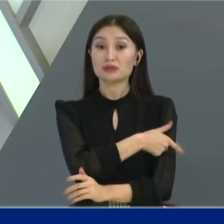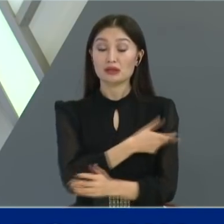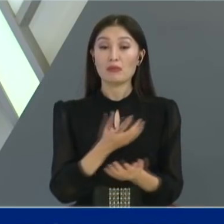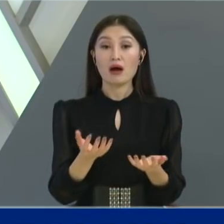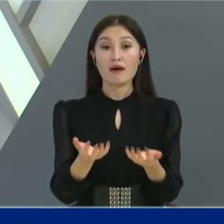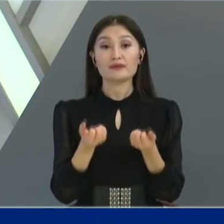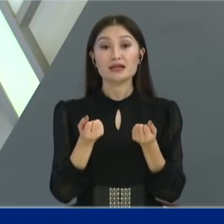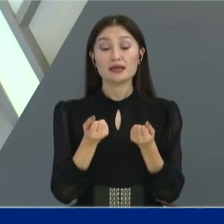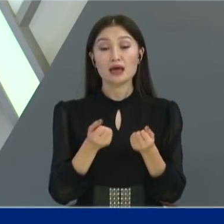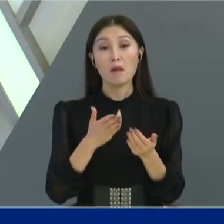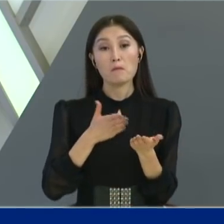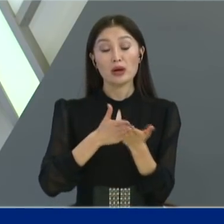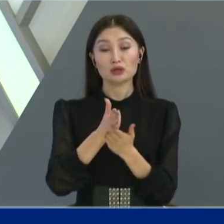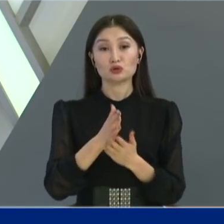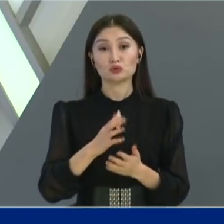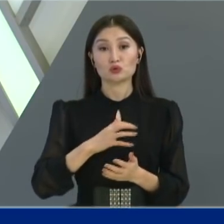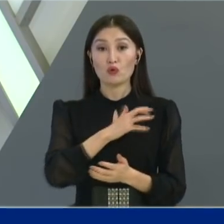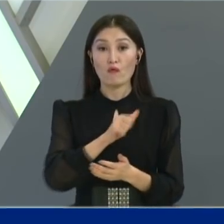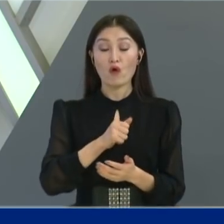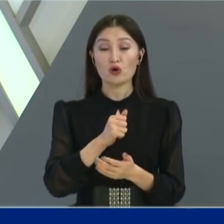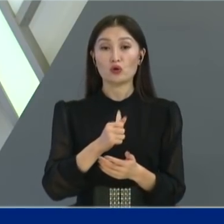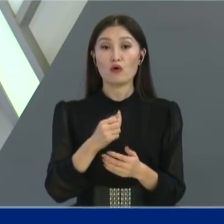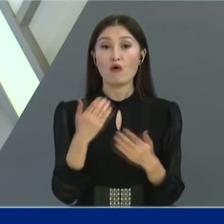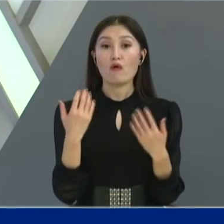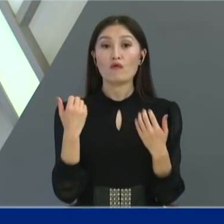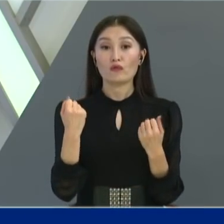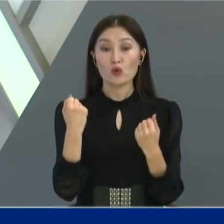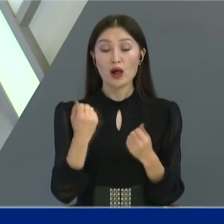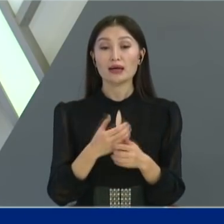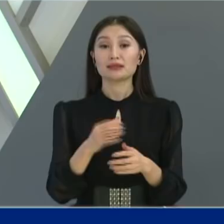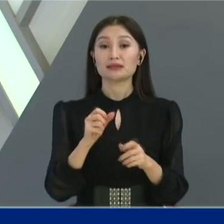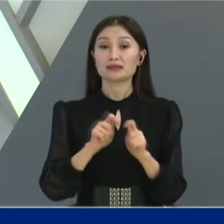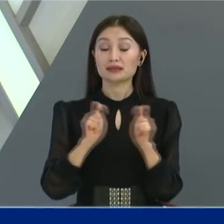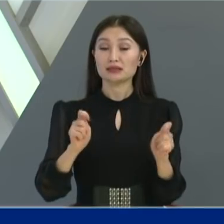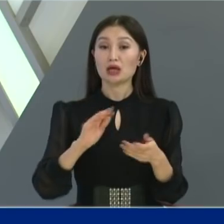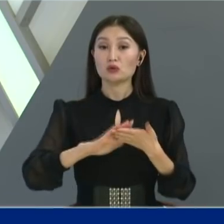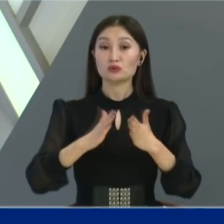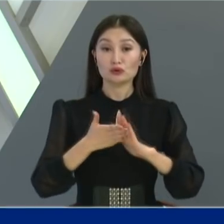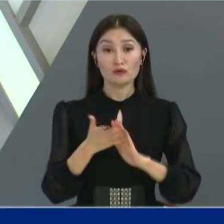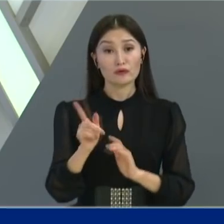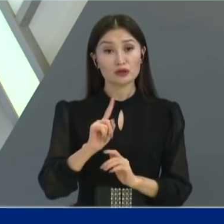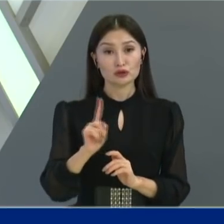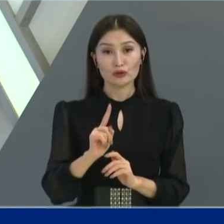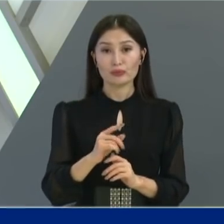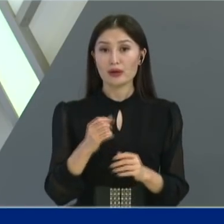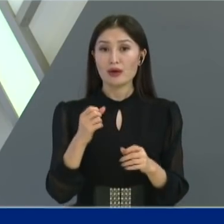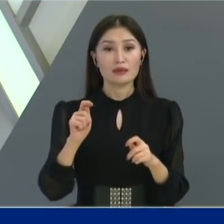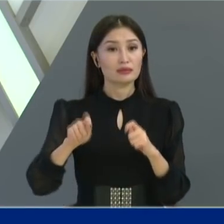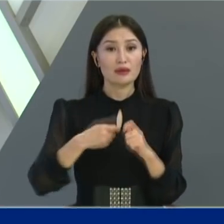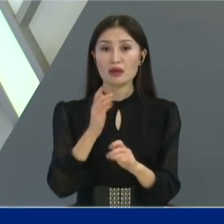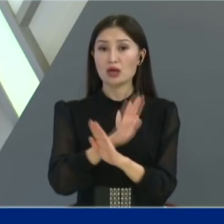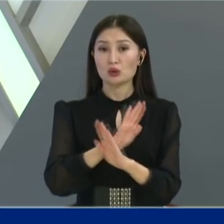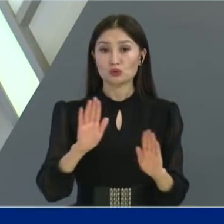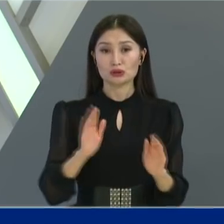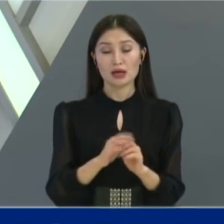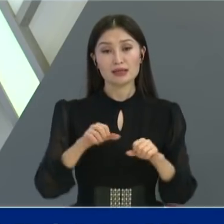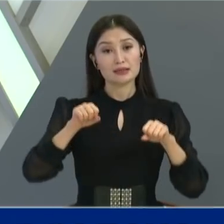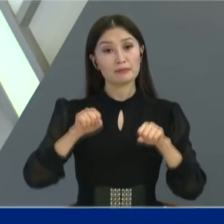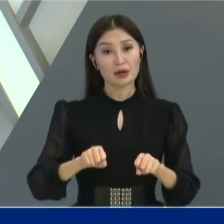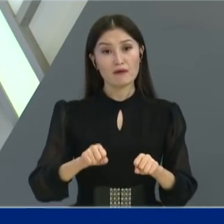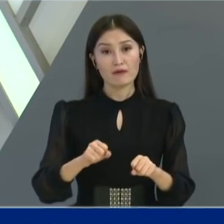взять политическую волю в кулак и создать условия для того, чтобы не нарушались